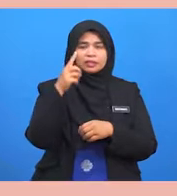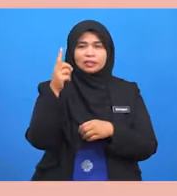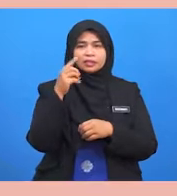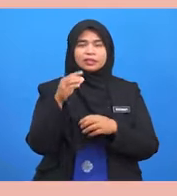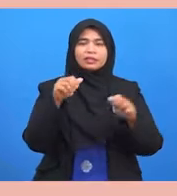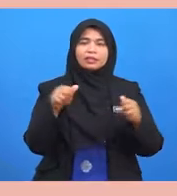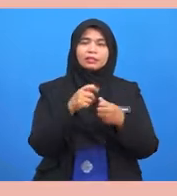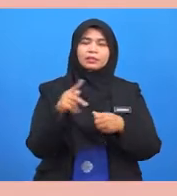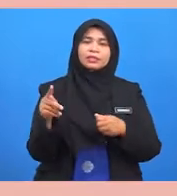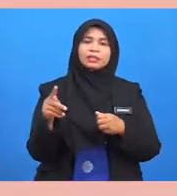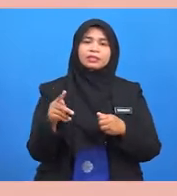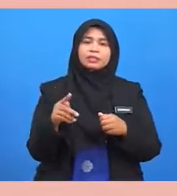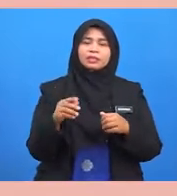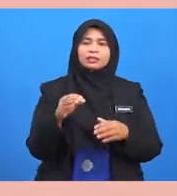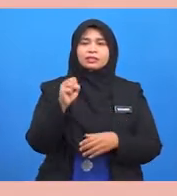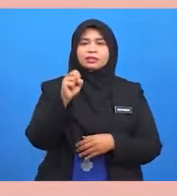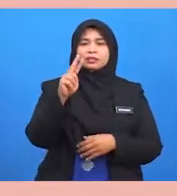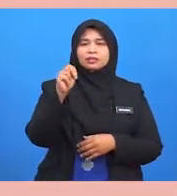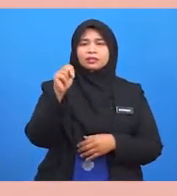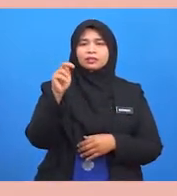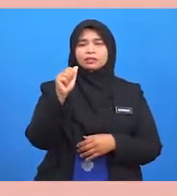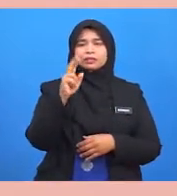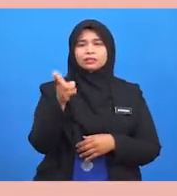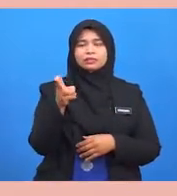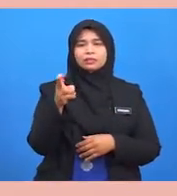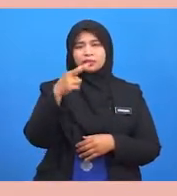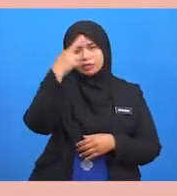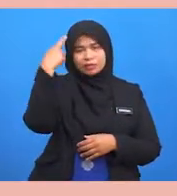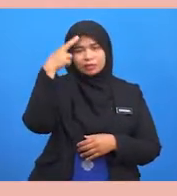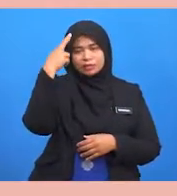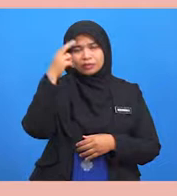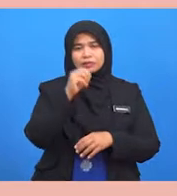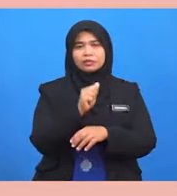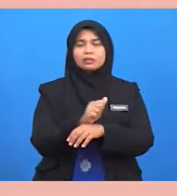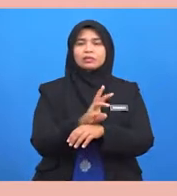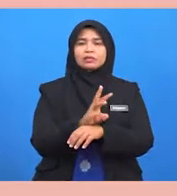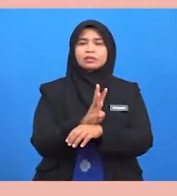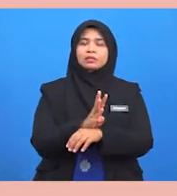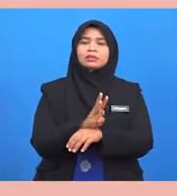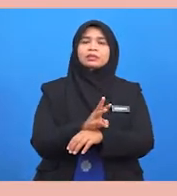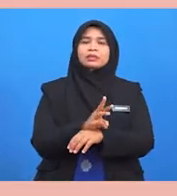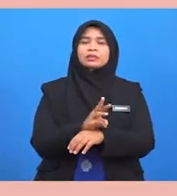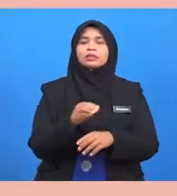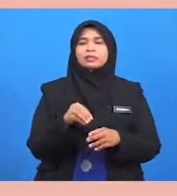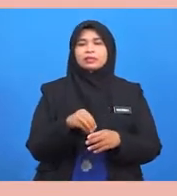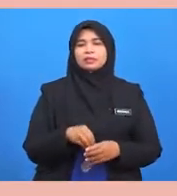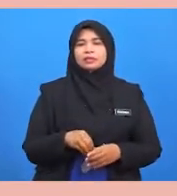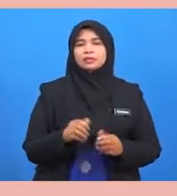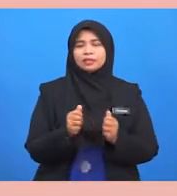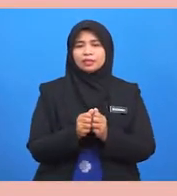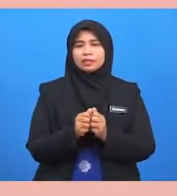sentiasa mengamalkan sunnah Rasulullah sallallahu alaihi wasallam dalam kehidupan